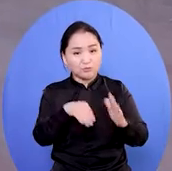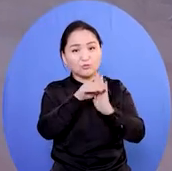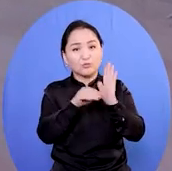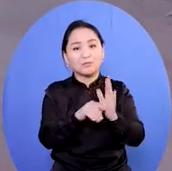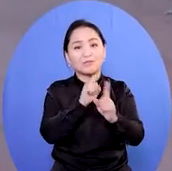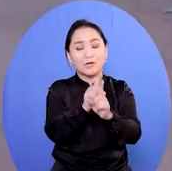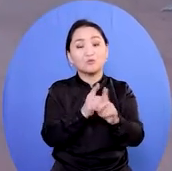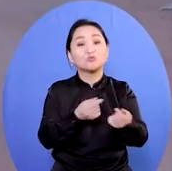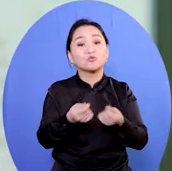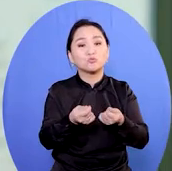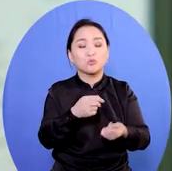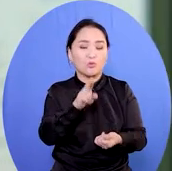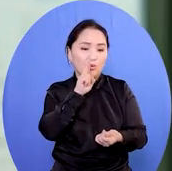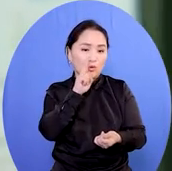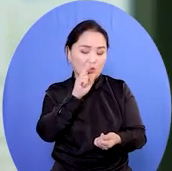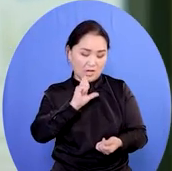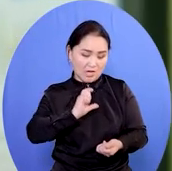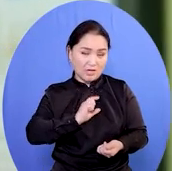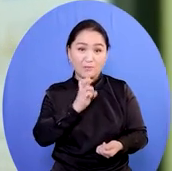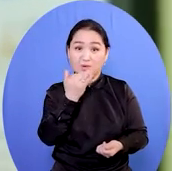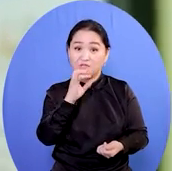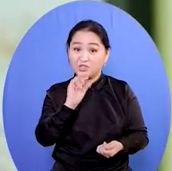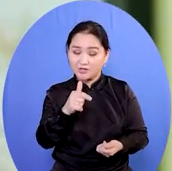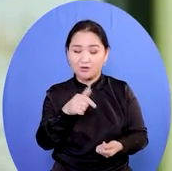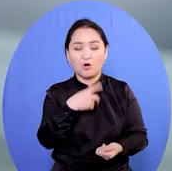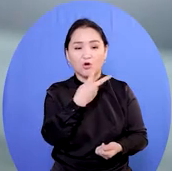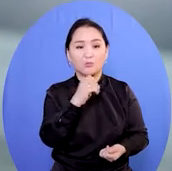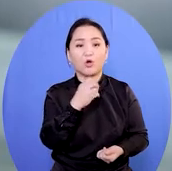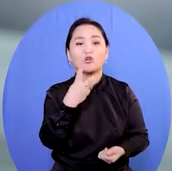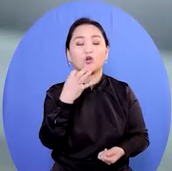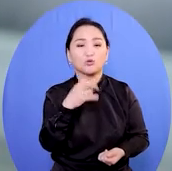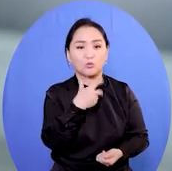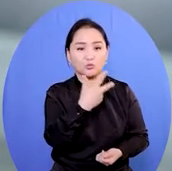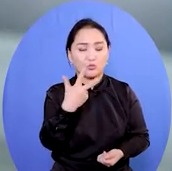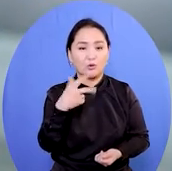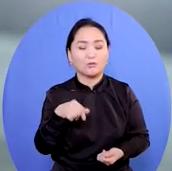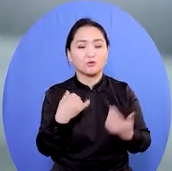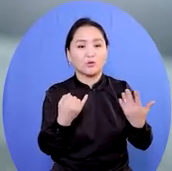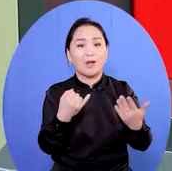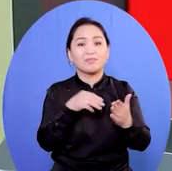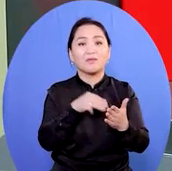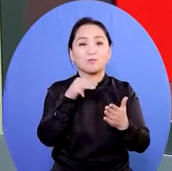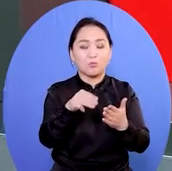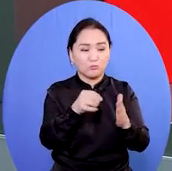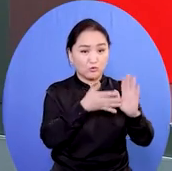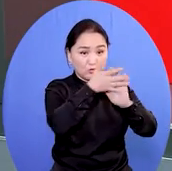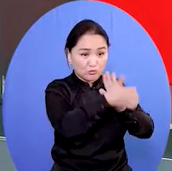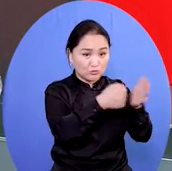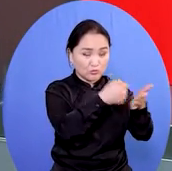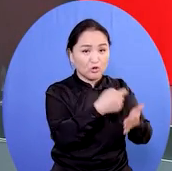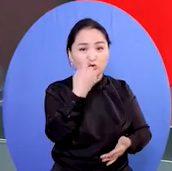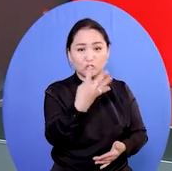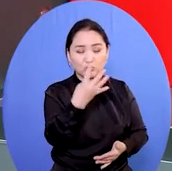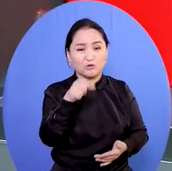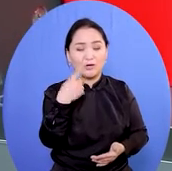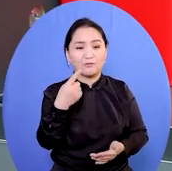журмын дагуу зохицуулж байна. Хүнсний эрхийн бичигт 2021 онд 33.6 тэрбум төгрөг төсөвлөж